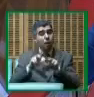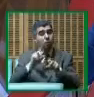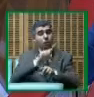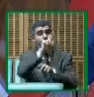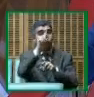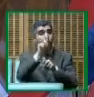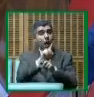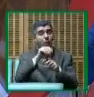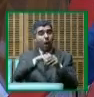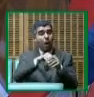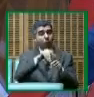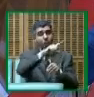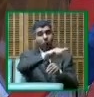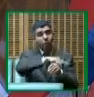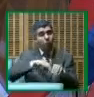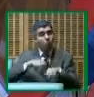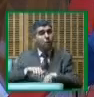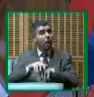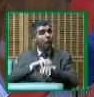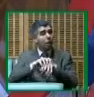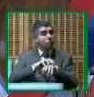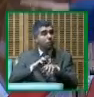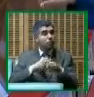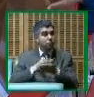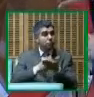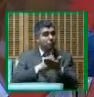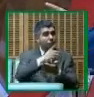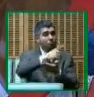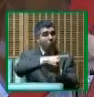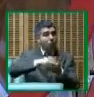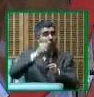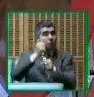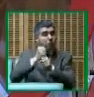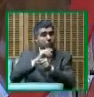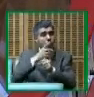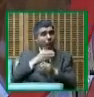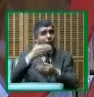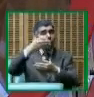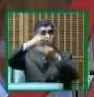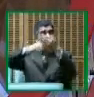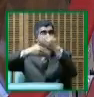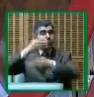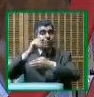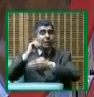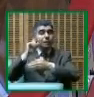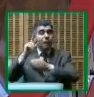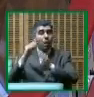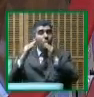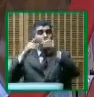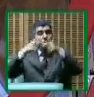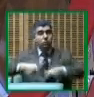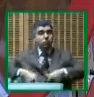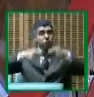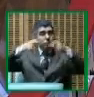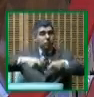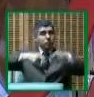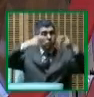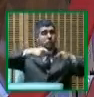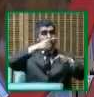السلطات قايمه ببحث من اجل تحديد المسؤوليات ومن اجل كذلك القيام بخبره في موضوع العمارات